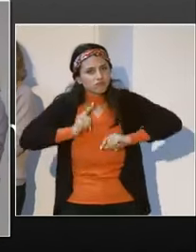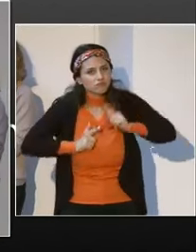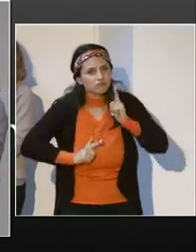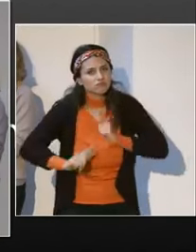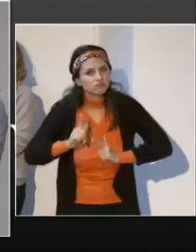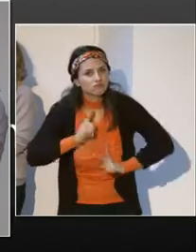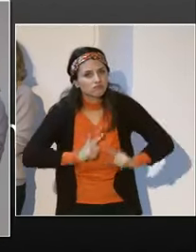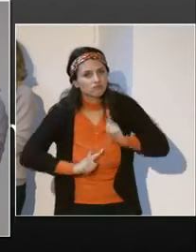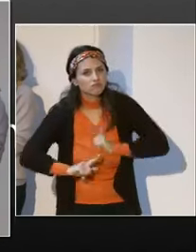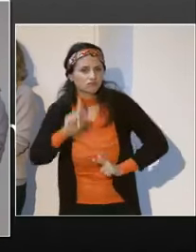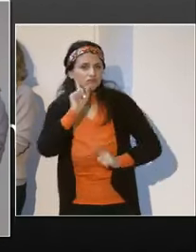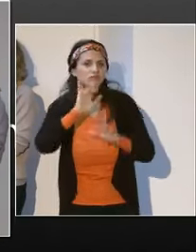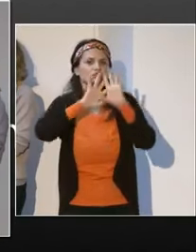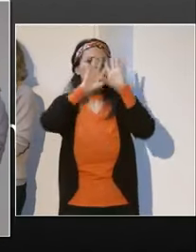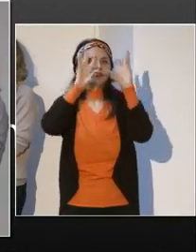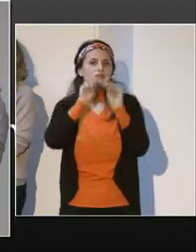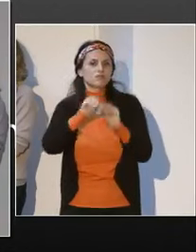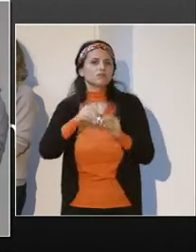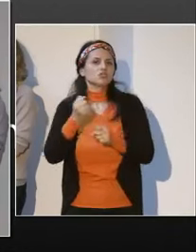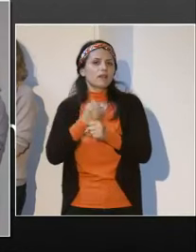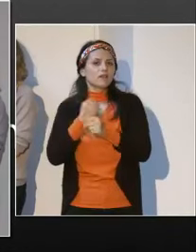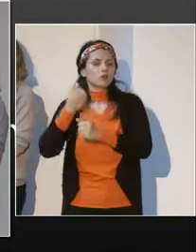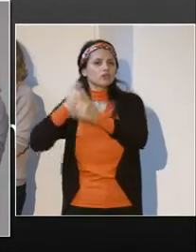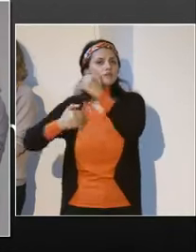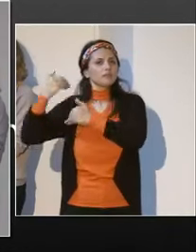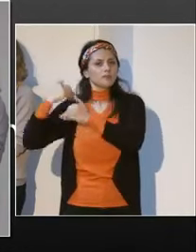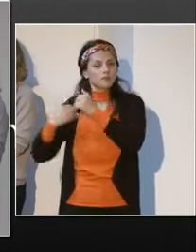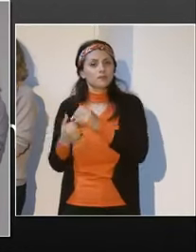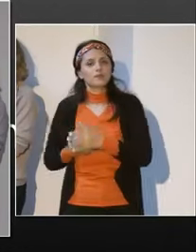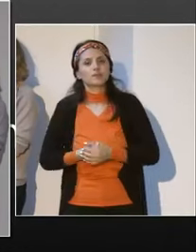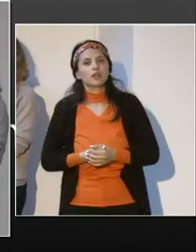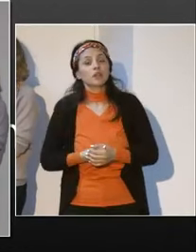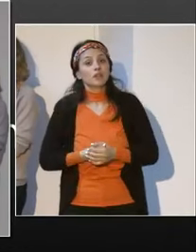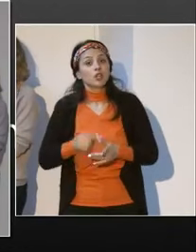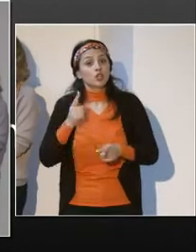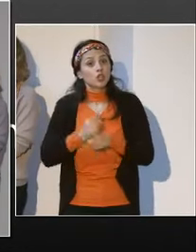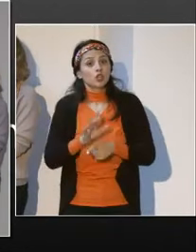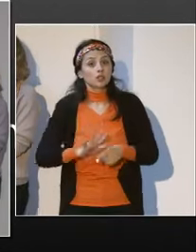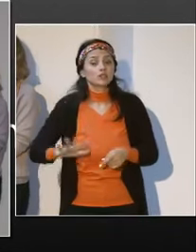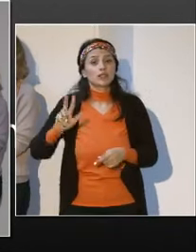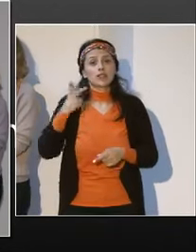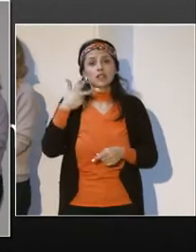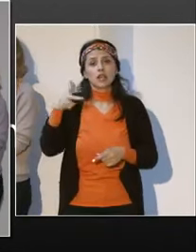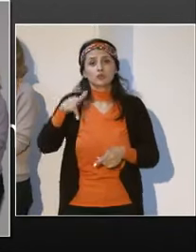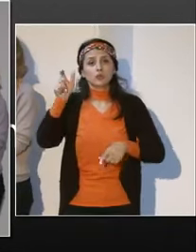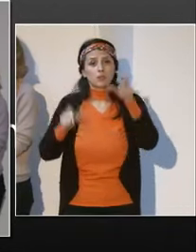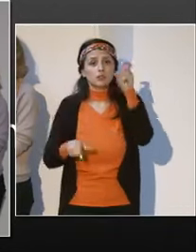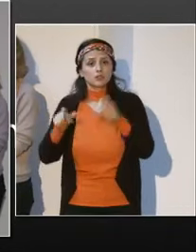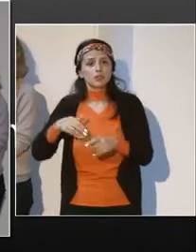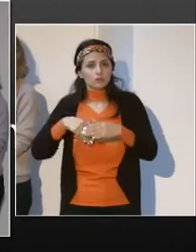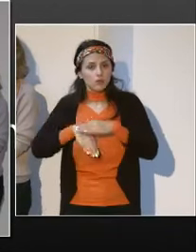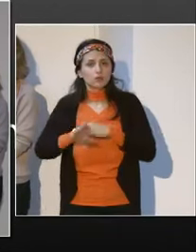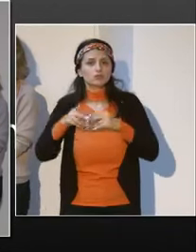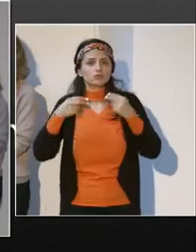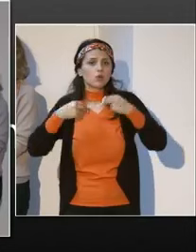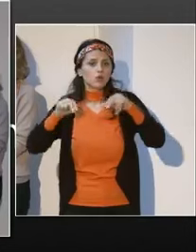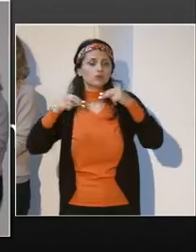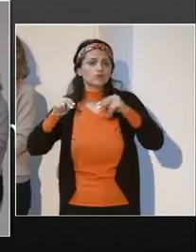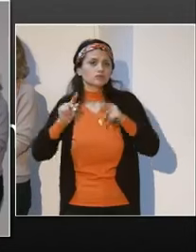discutat cu acești copii și de aceea peste 300 de specialisti sunt in curs de formare in cadrul la